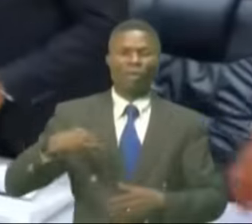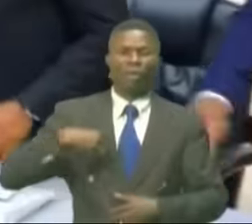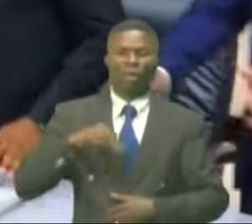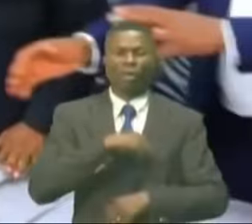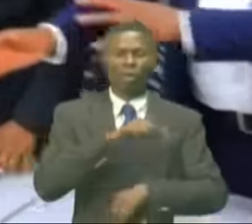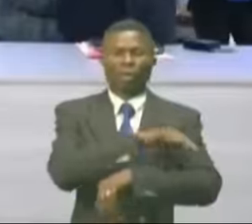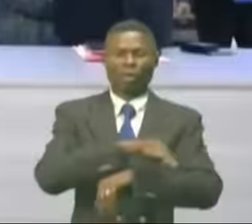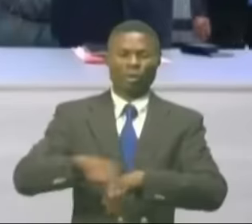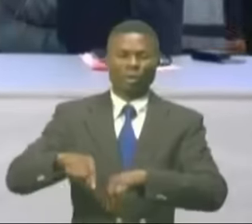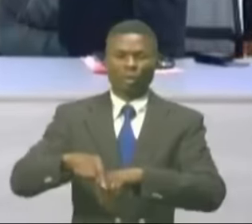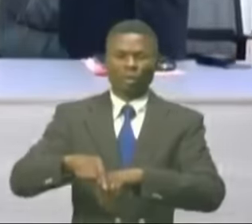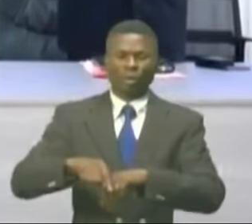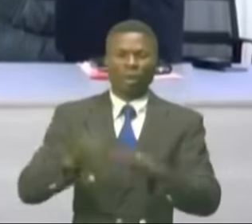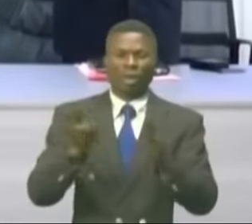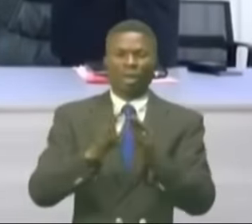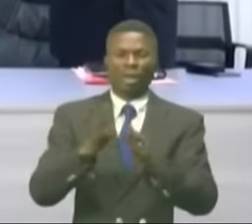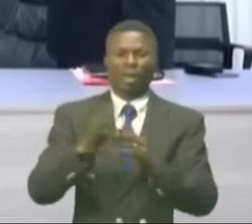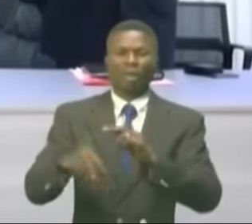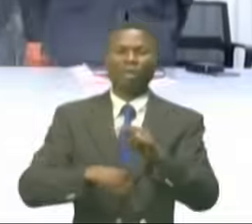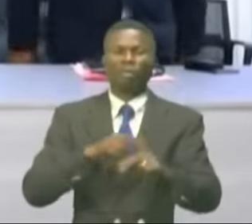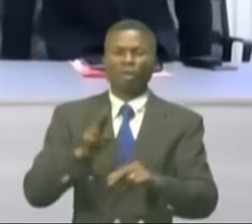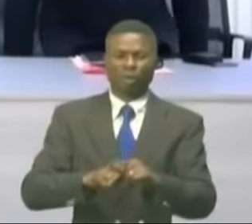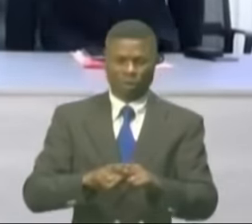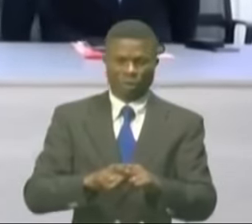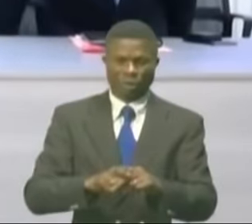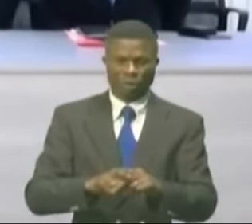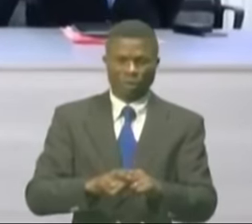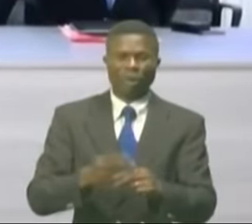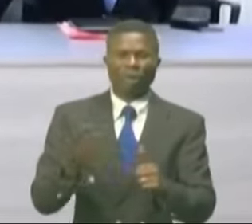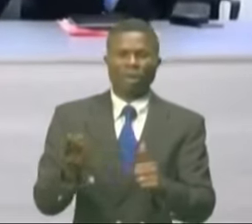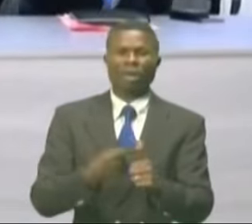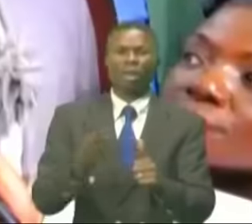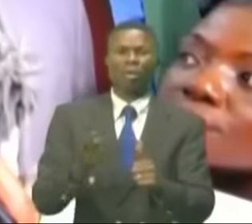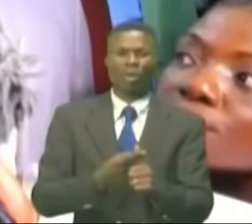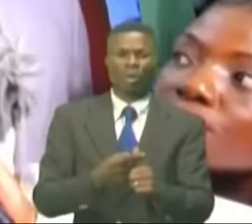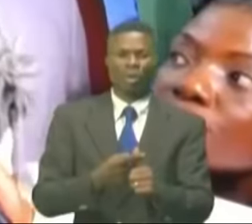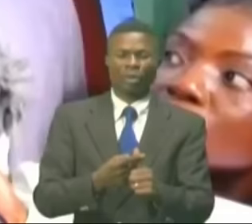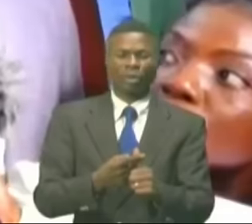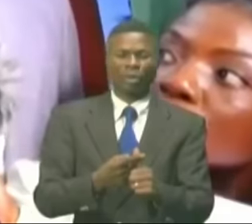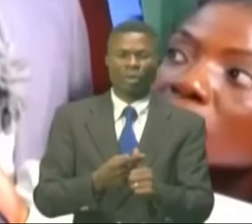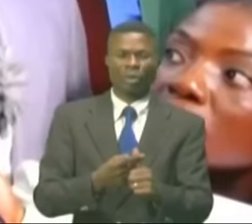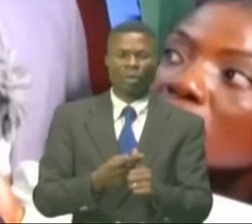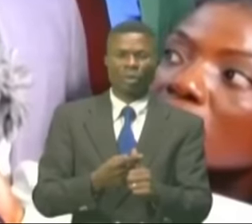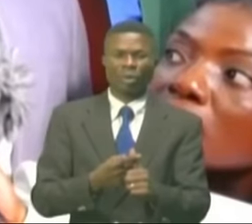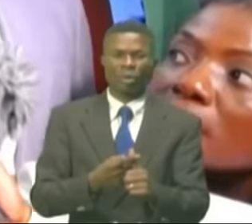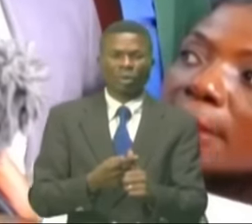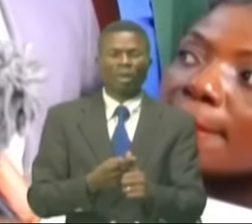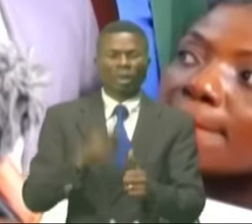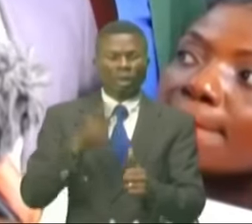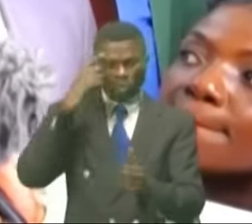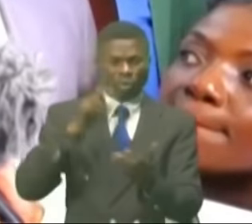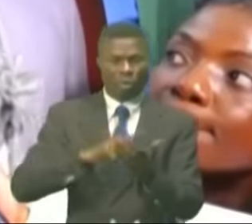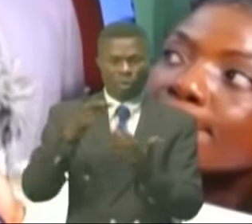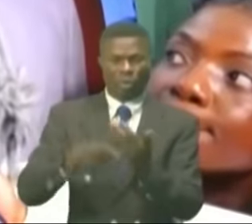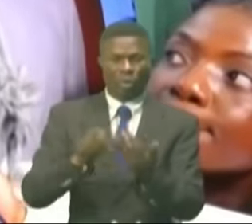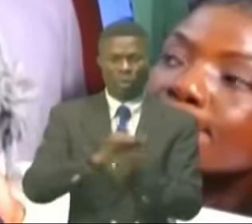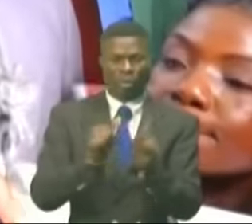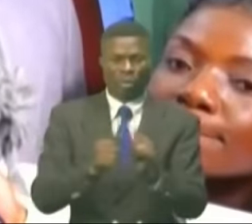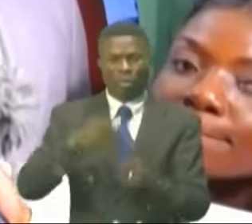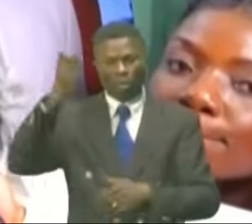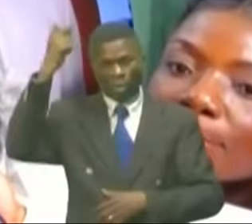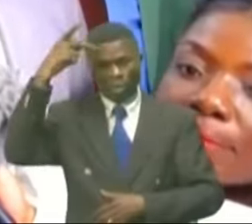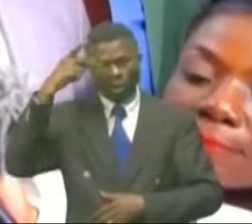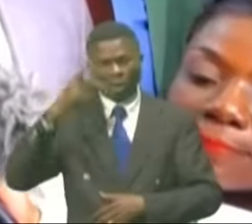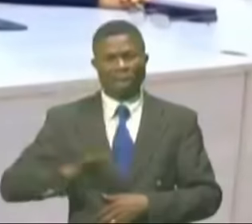bureau de l'Assemblée nationale. D'abord, c'est pour faire le point de la situation politique